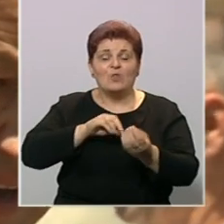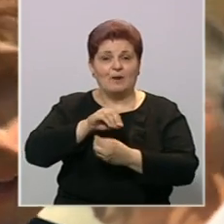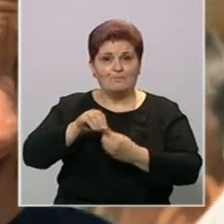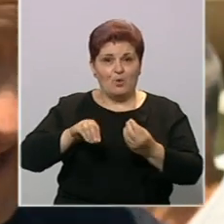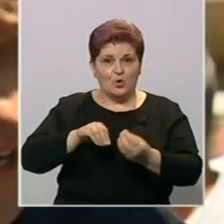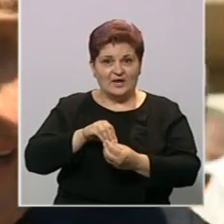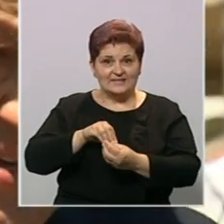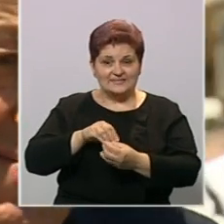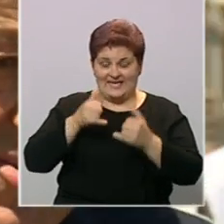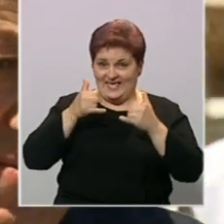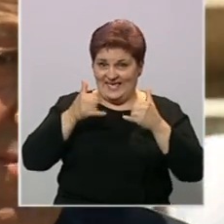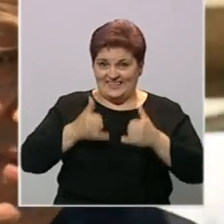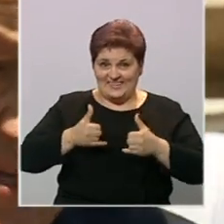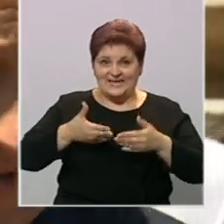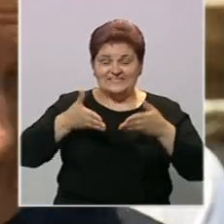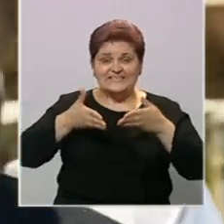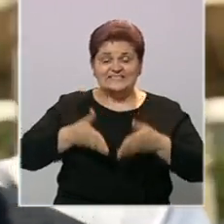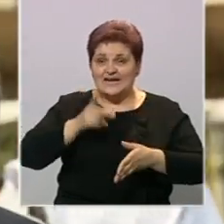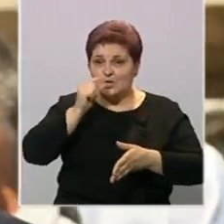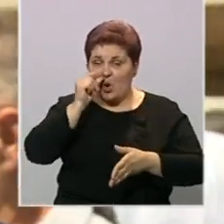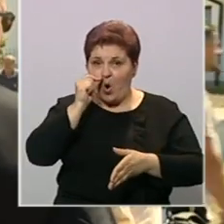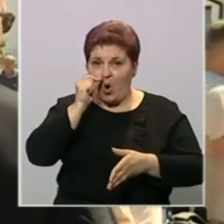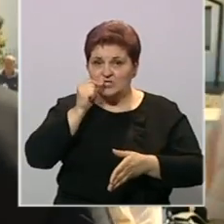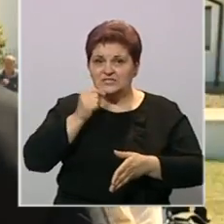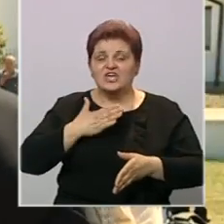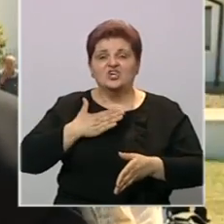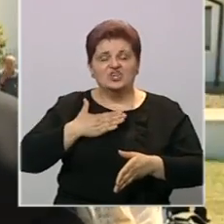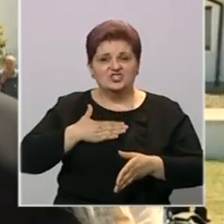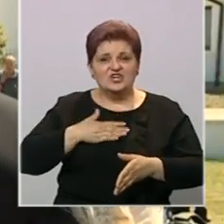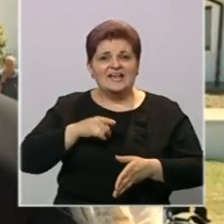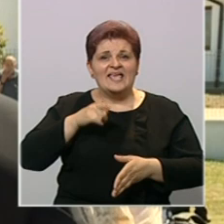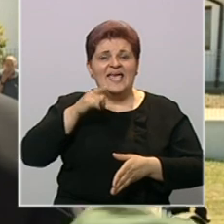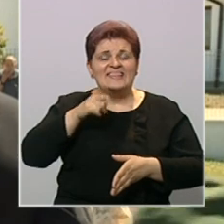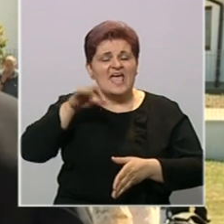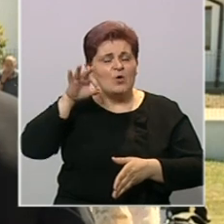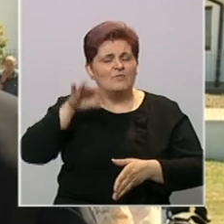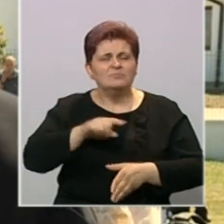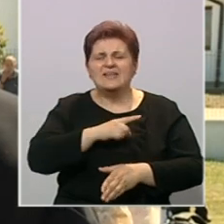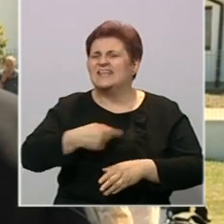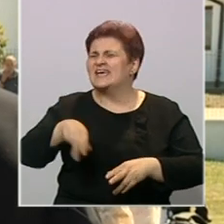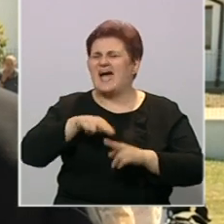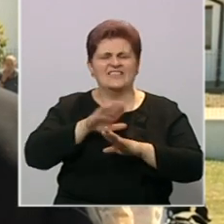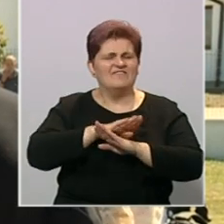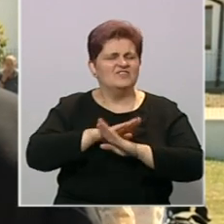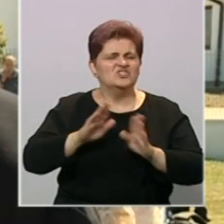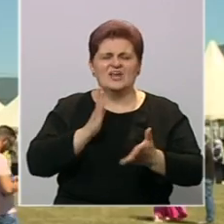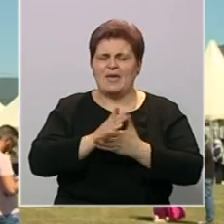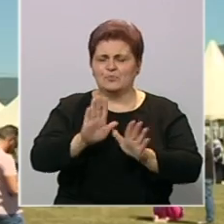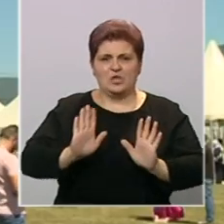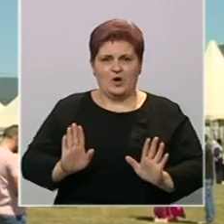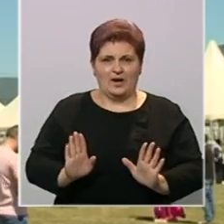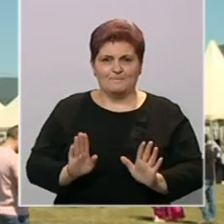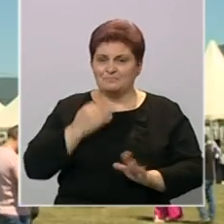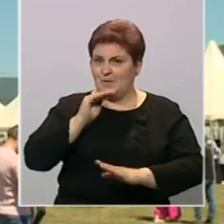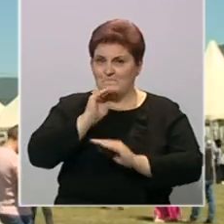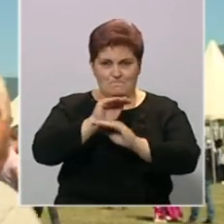porodice. Danas je sahranio oca. Želja mu je da njegovu sudbinu više niko nikada ne doživi.